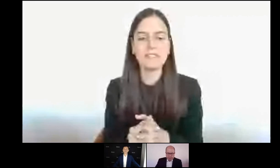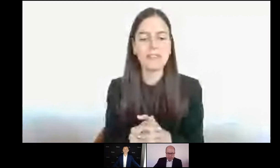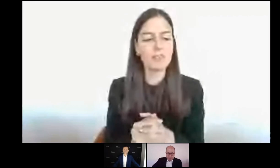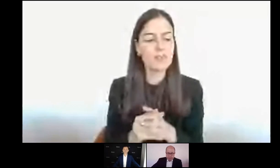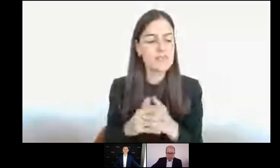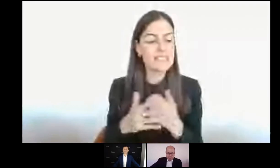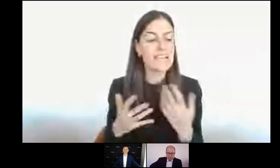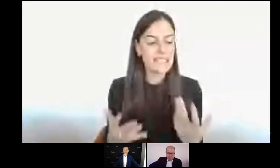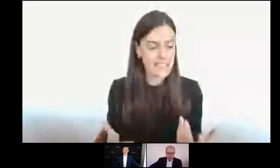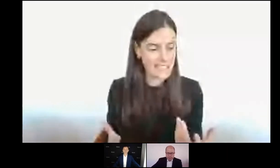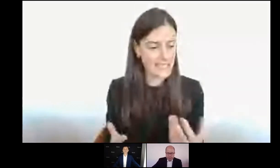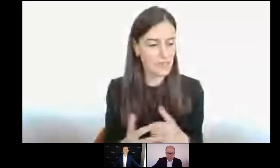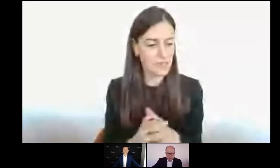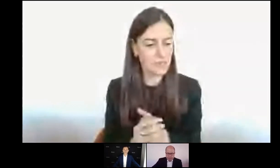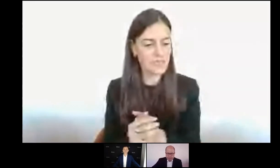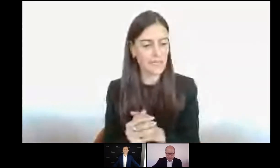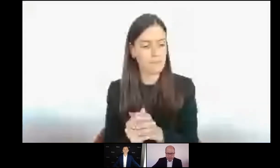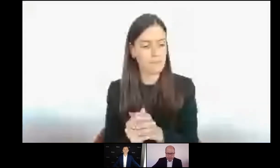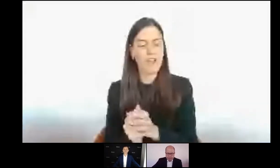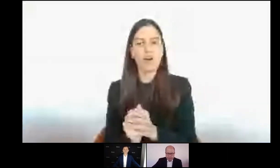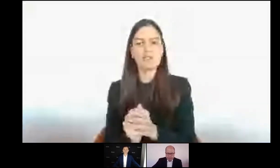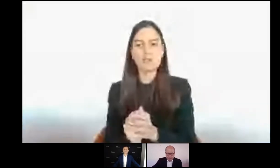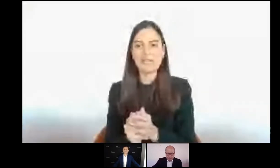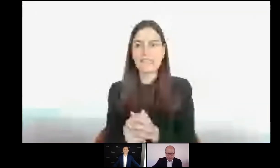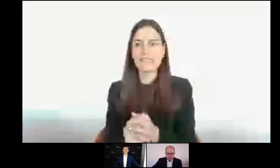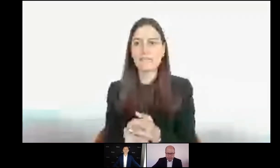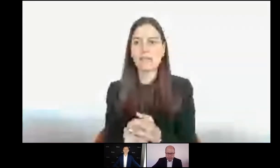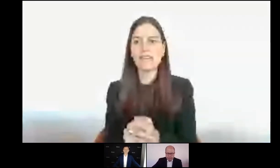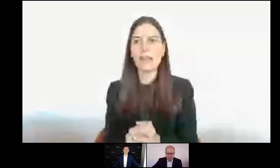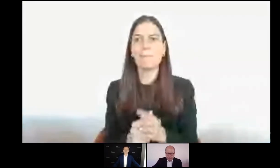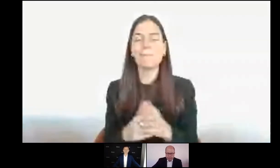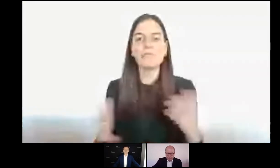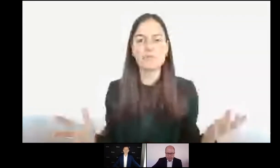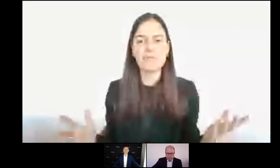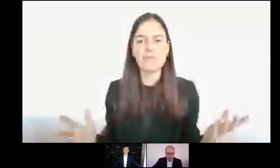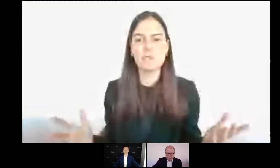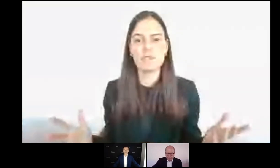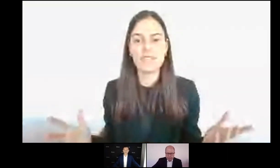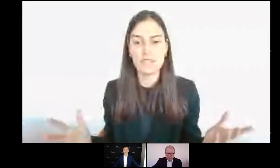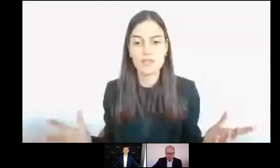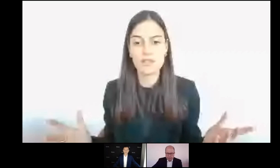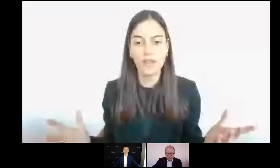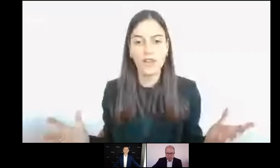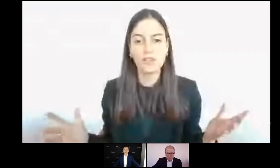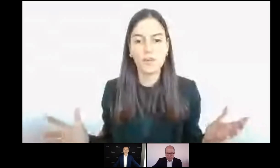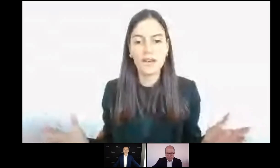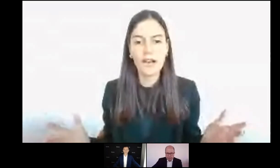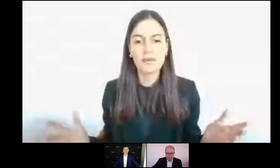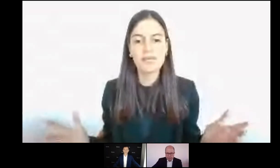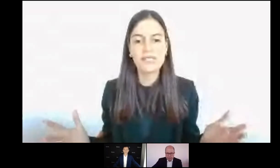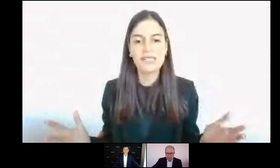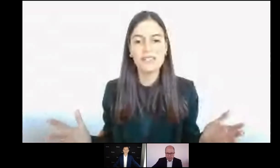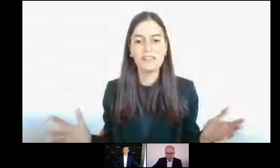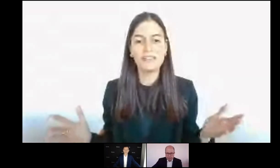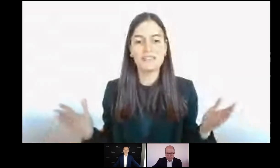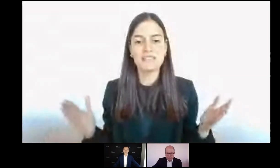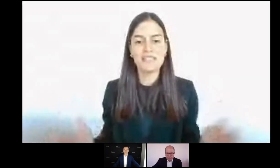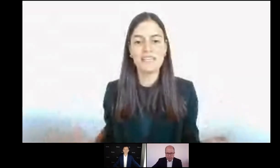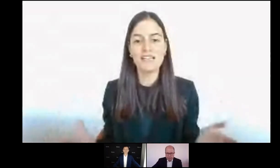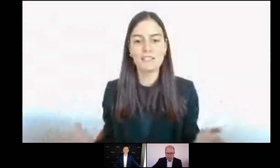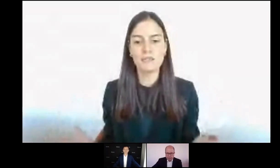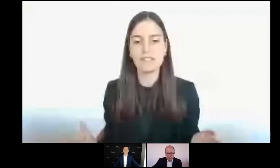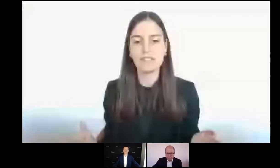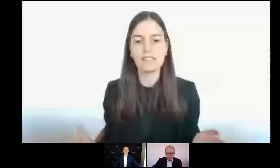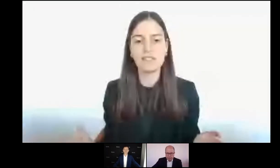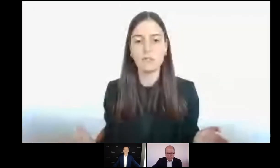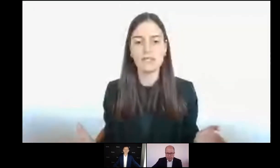est sur des tickets plus accessibles, je dirais. Ensuite, la SCPI, il n'y a pas de souci de gestion. Donc là aussi,